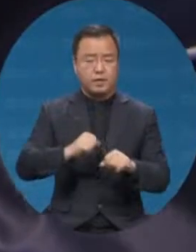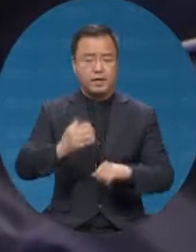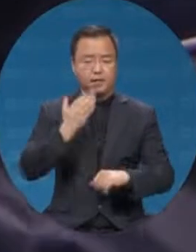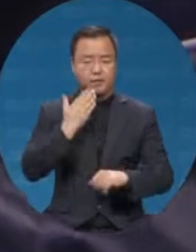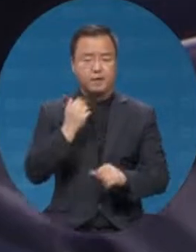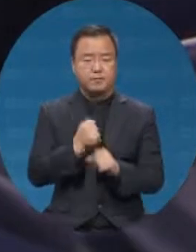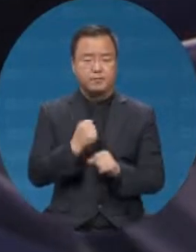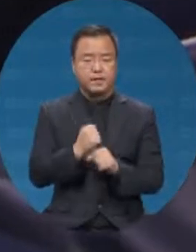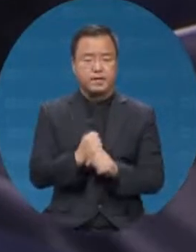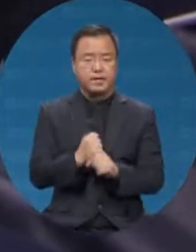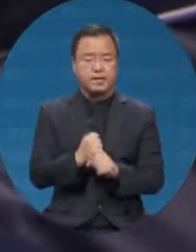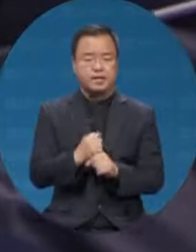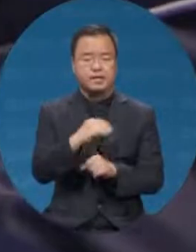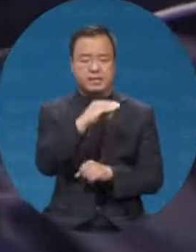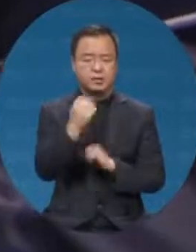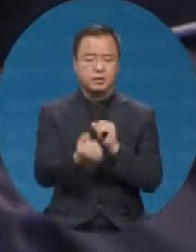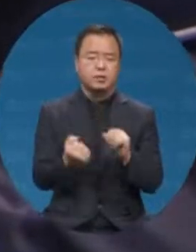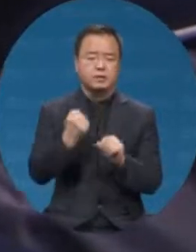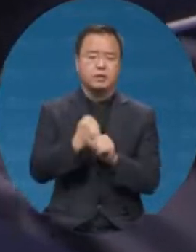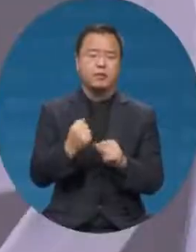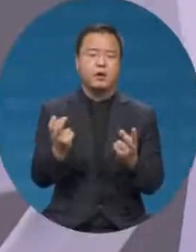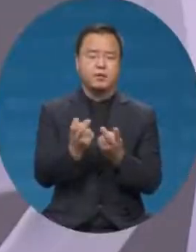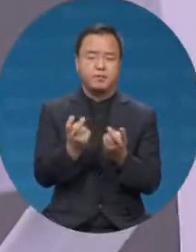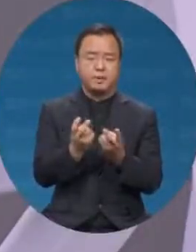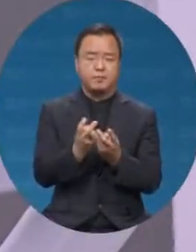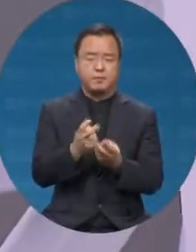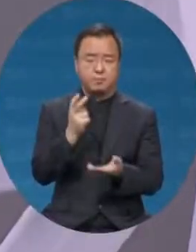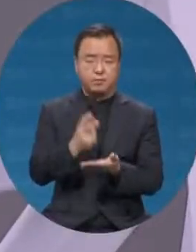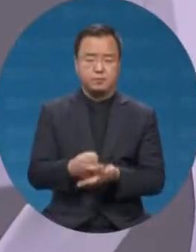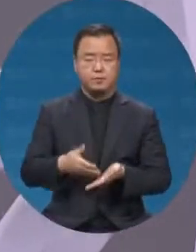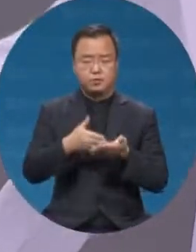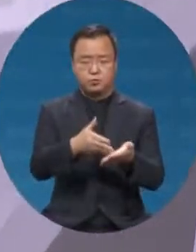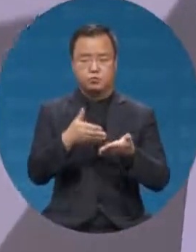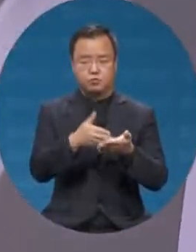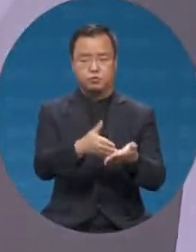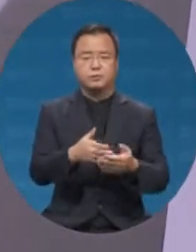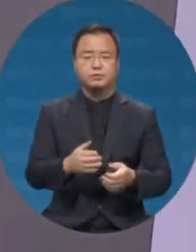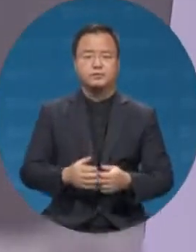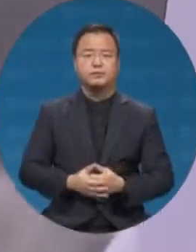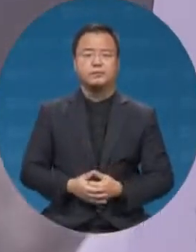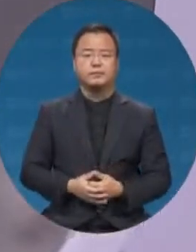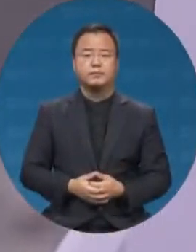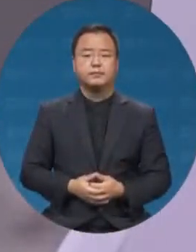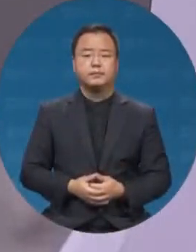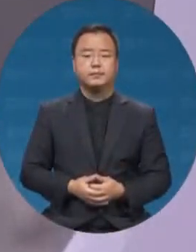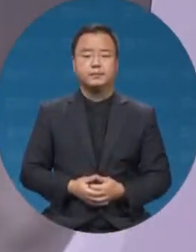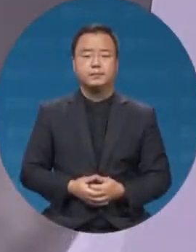직업계고 정상화 방안을 정부에 촉구했습니다. EBS 뉴스 박광주입니다.